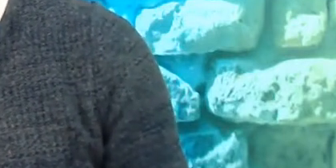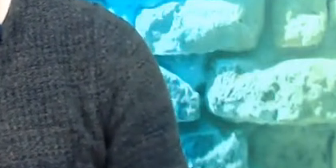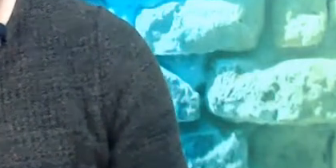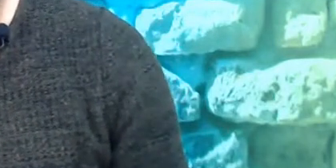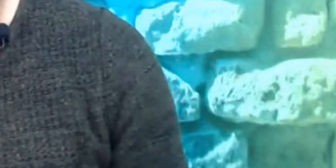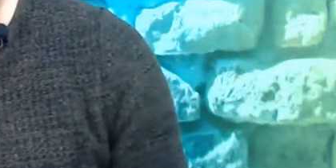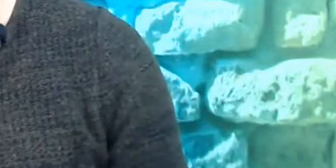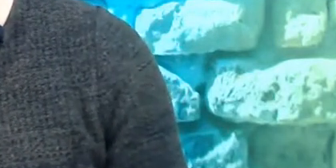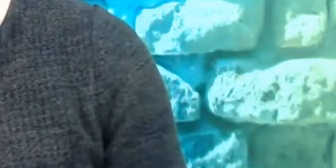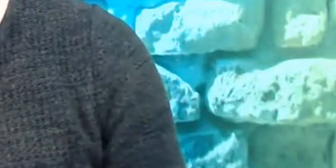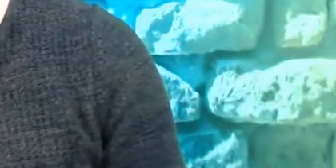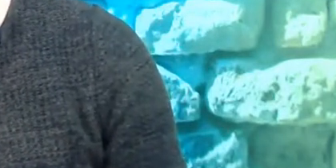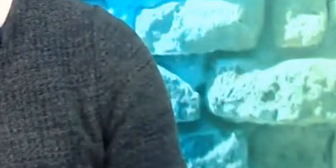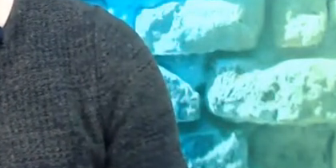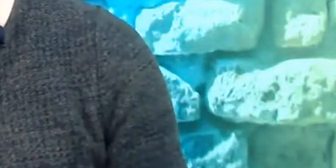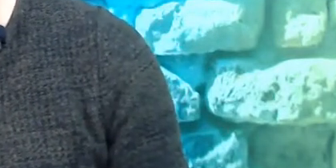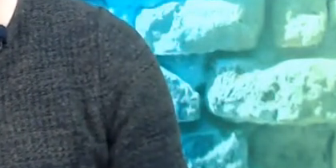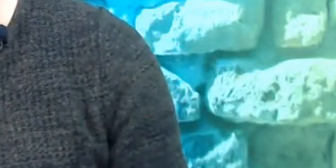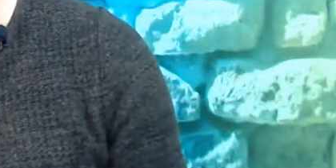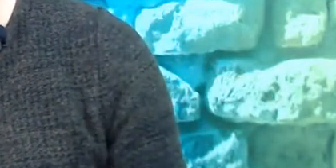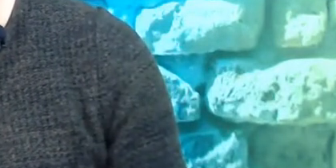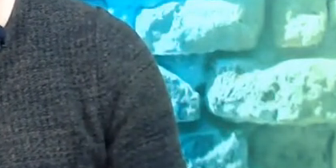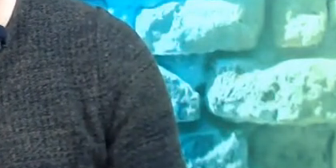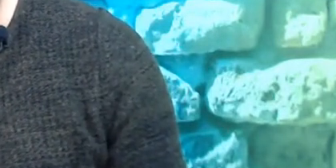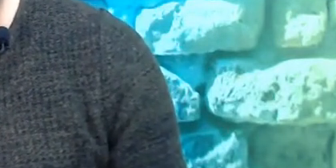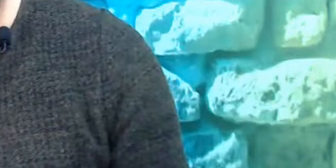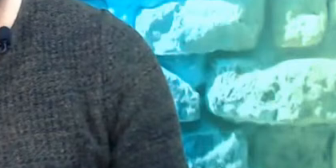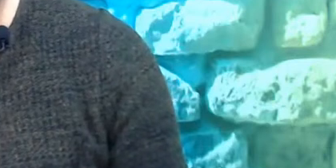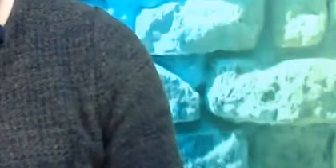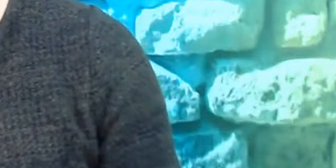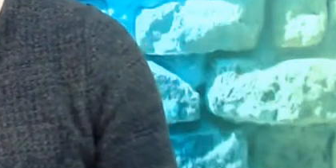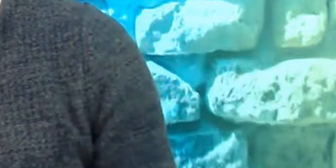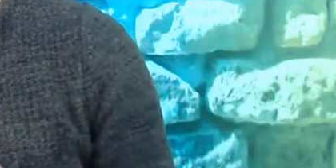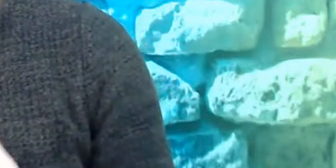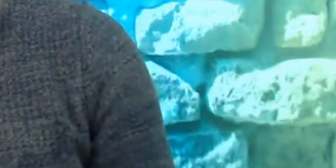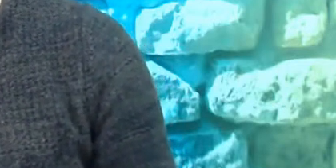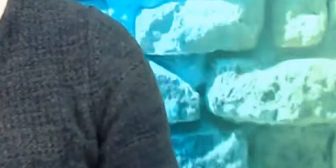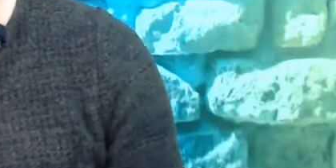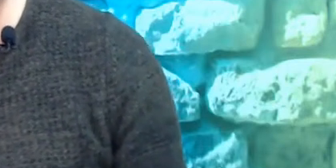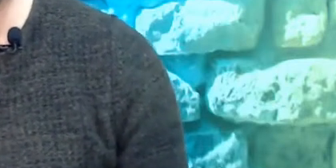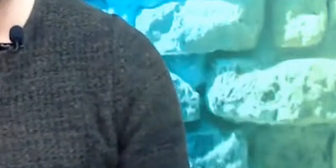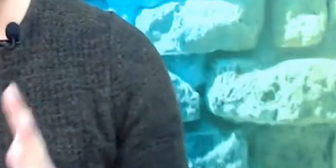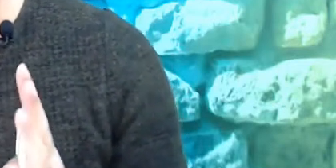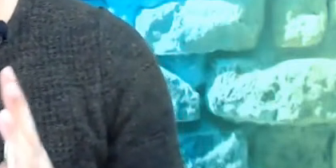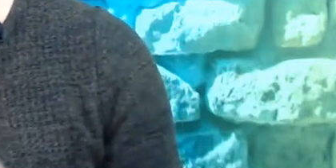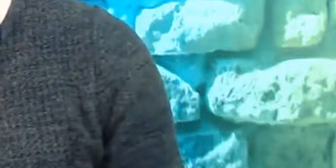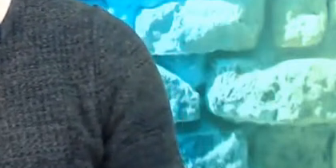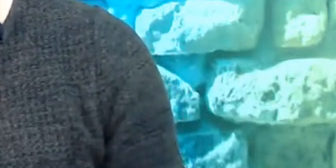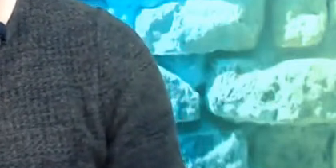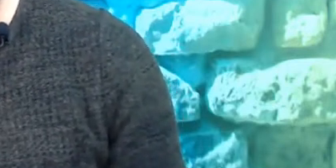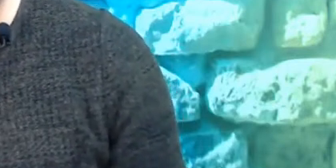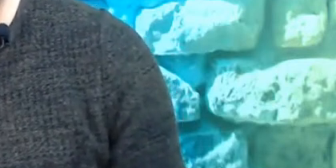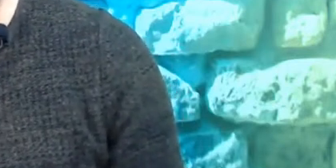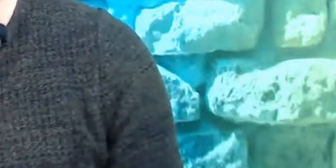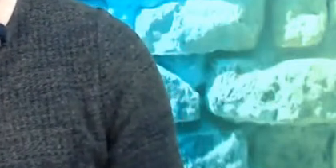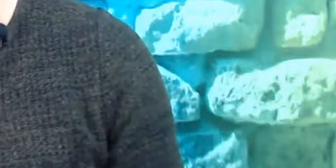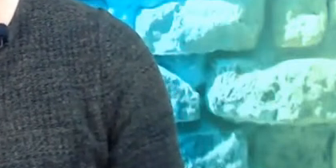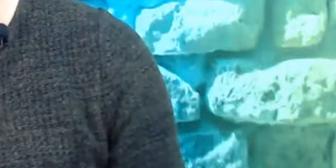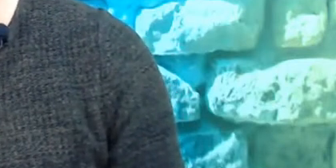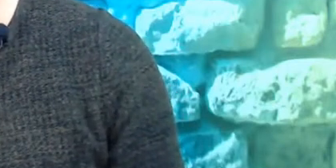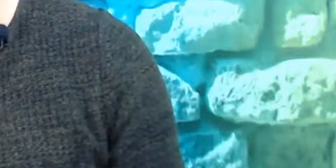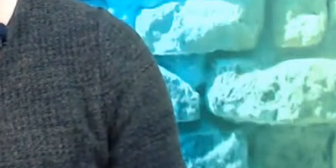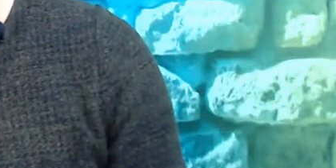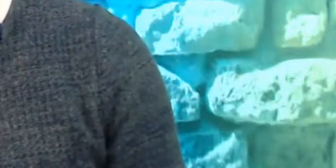Böyle iroji yemeği işe saat nehuni ve evare gora saate Kürdistan'ı eme bu arabin havalı. Nüce de ketme peş